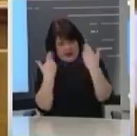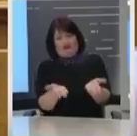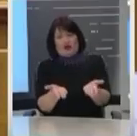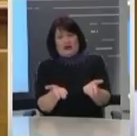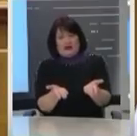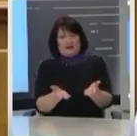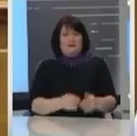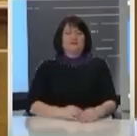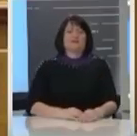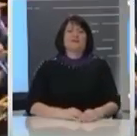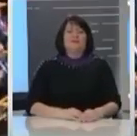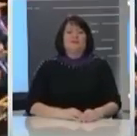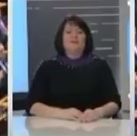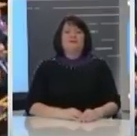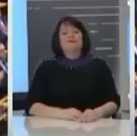Τσακαλώτε.